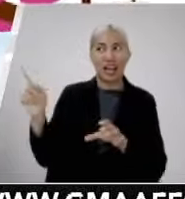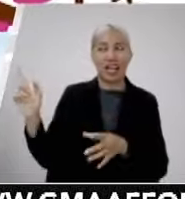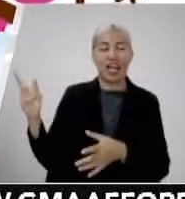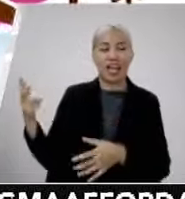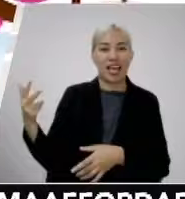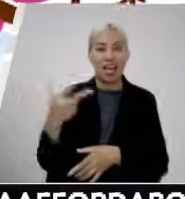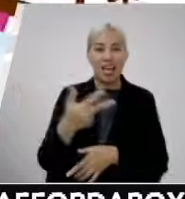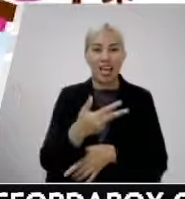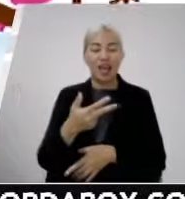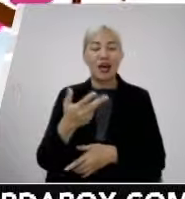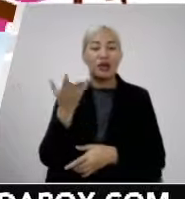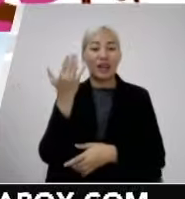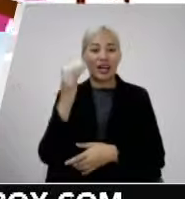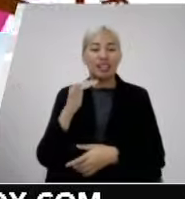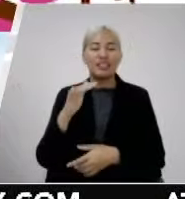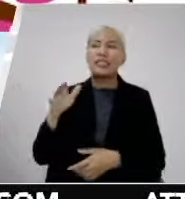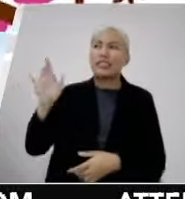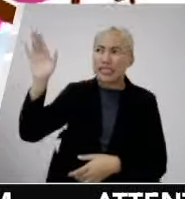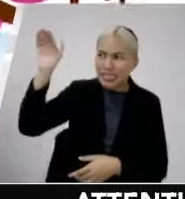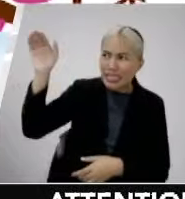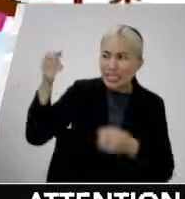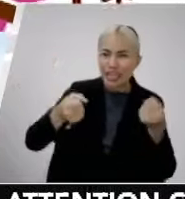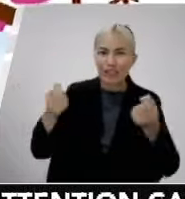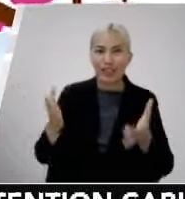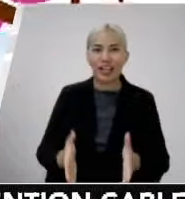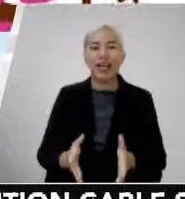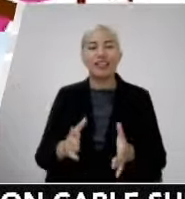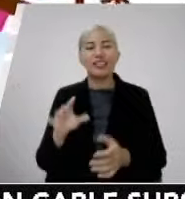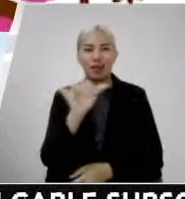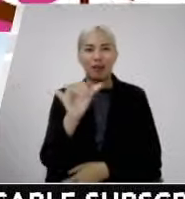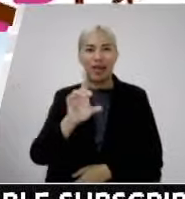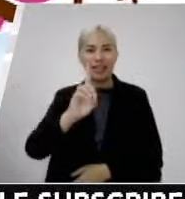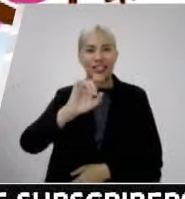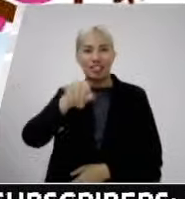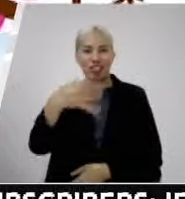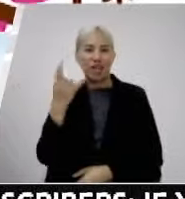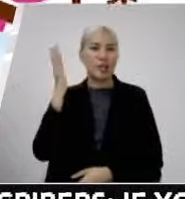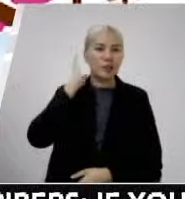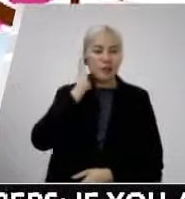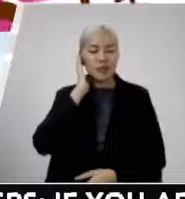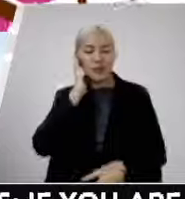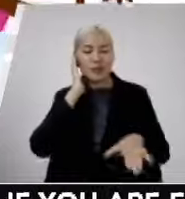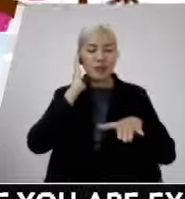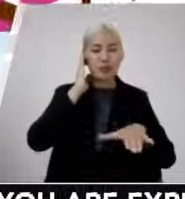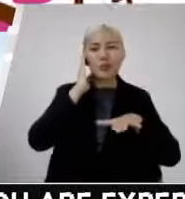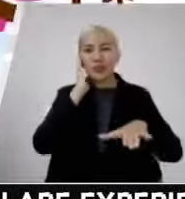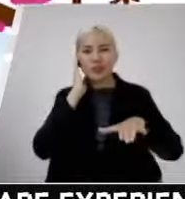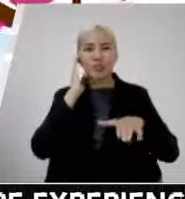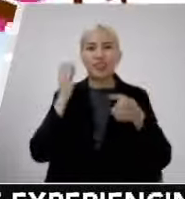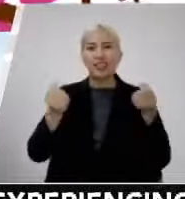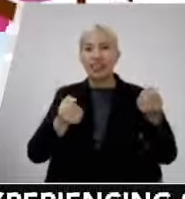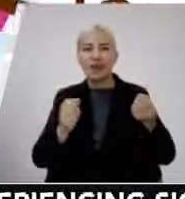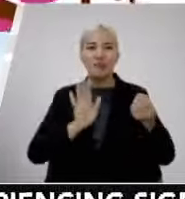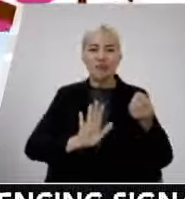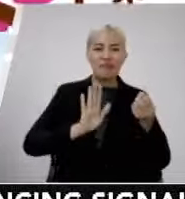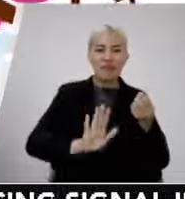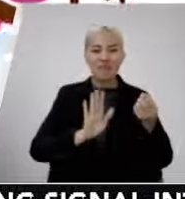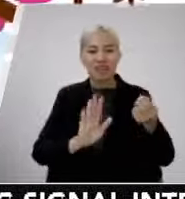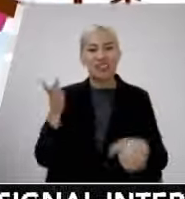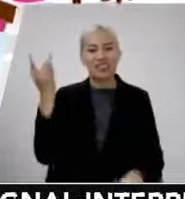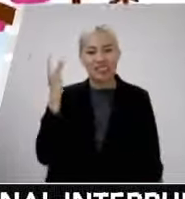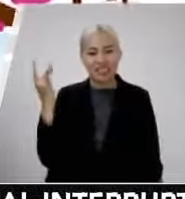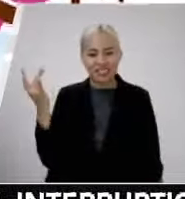Kuya Driver, may instant DJ na ang mga batang dancer. Good vibes sa netizens ang hatid ng Kalsada collab. More